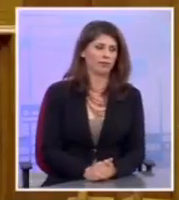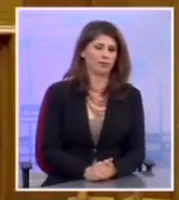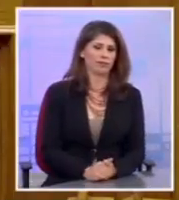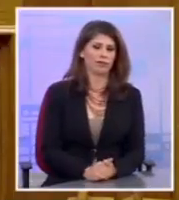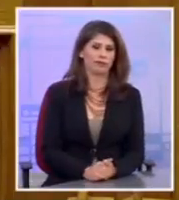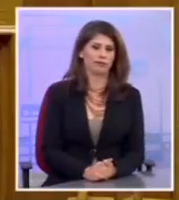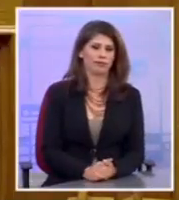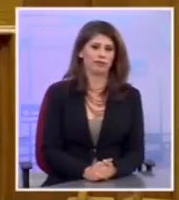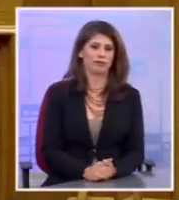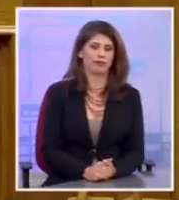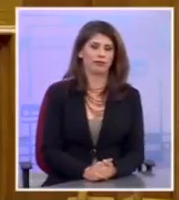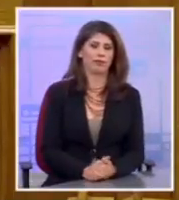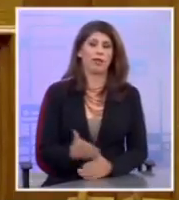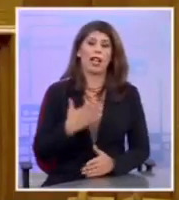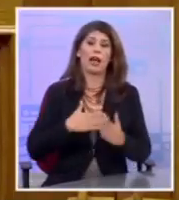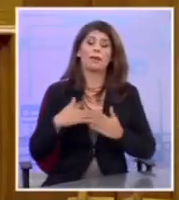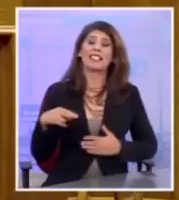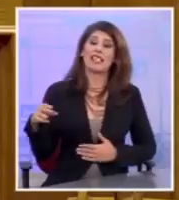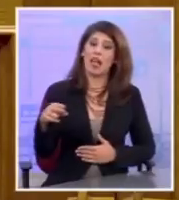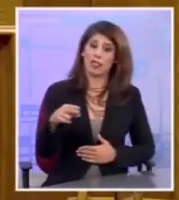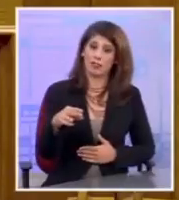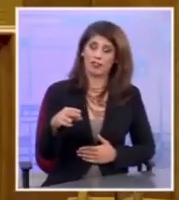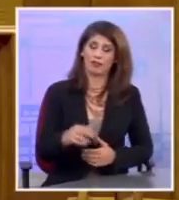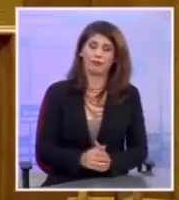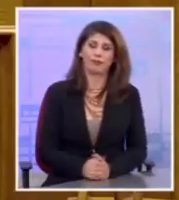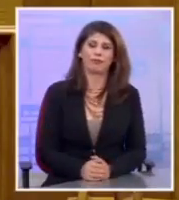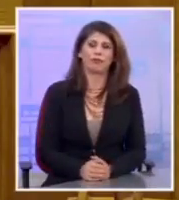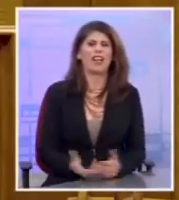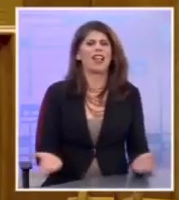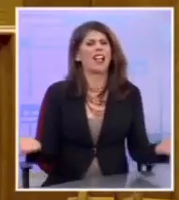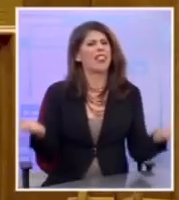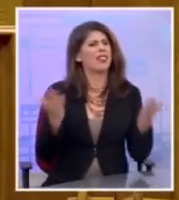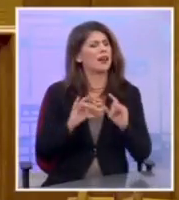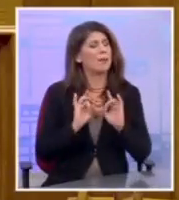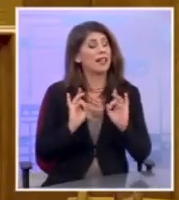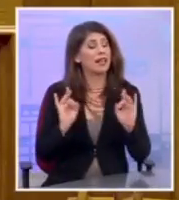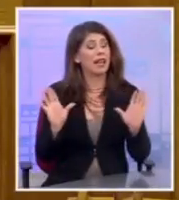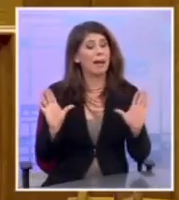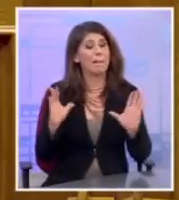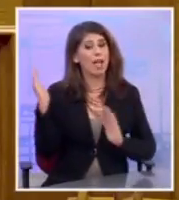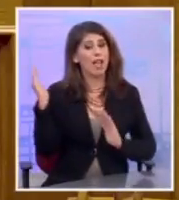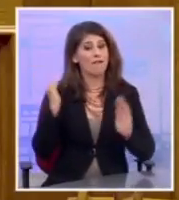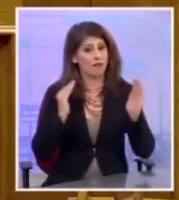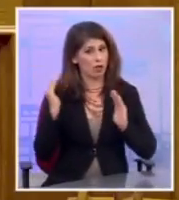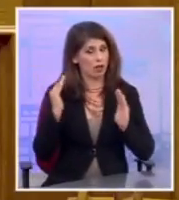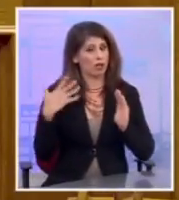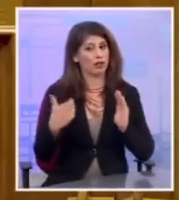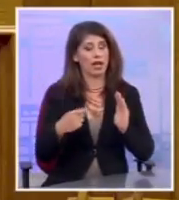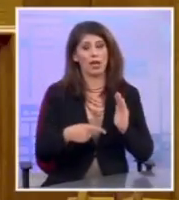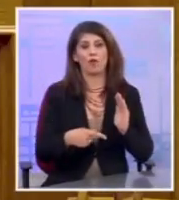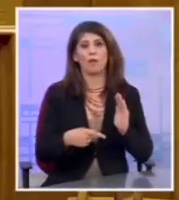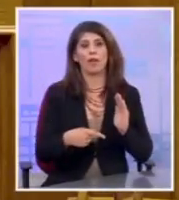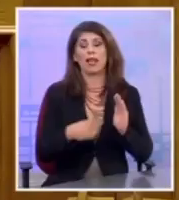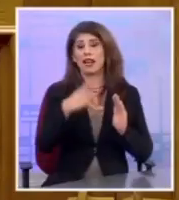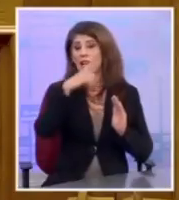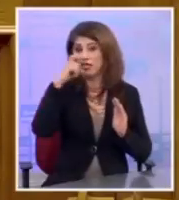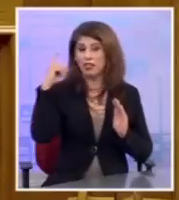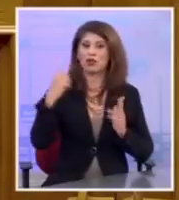Αγαπητοί συνάδελφοι και συναδέλφισσες, δεν υπάρχει καμία αμφιβολία ότι έχουμε ένα